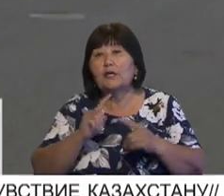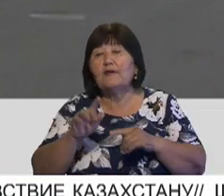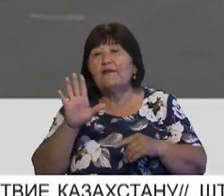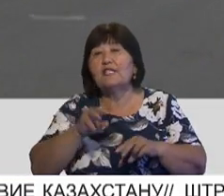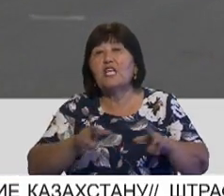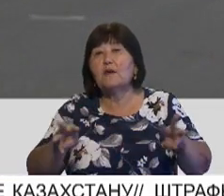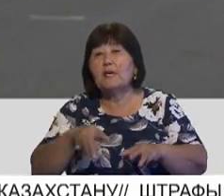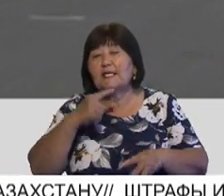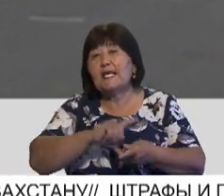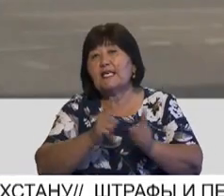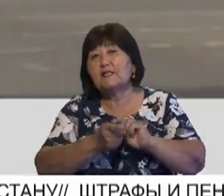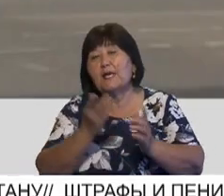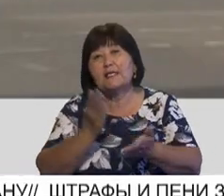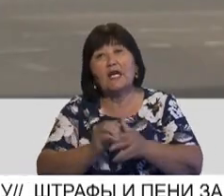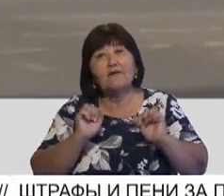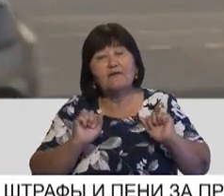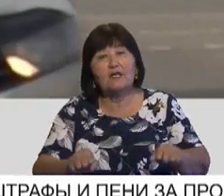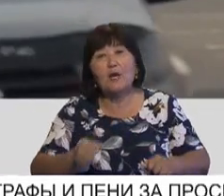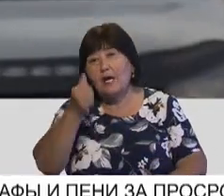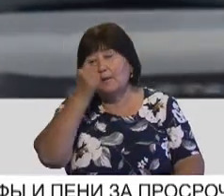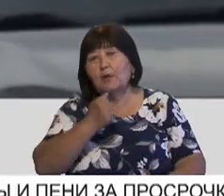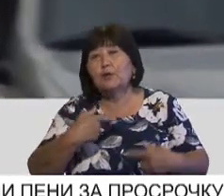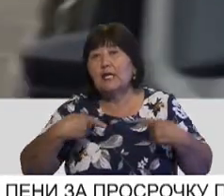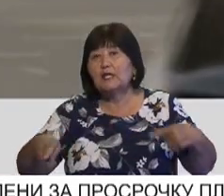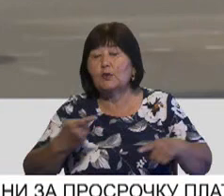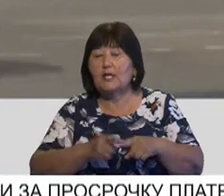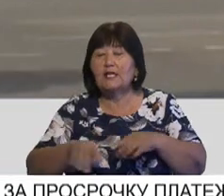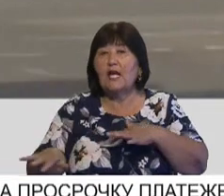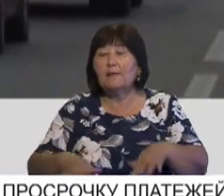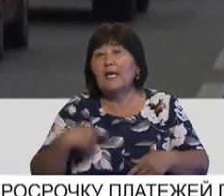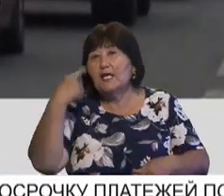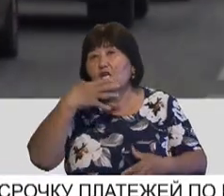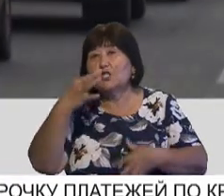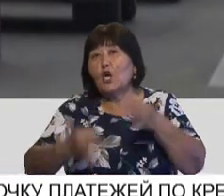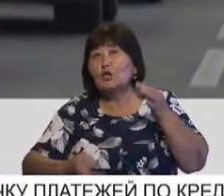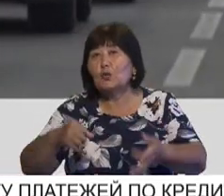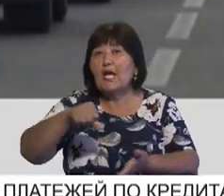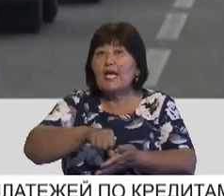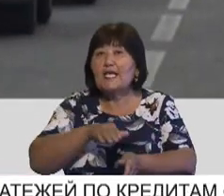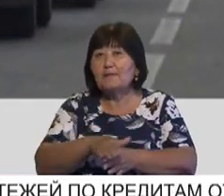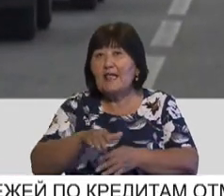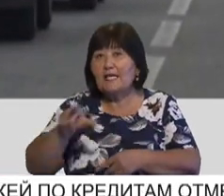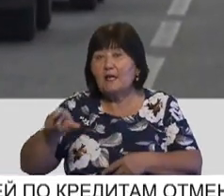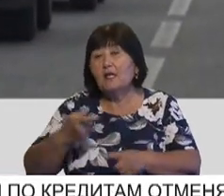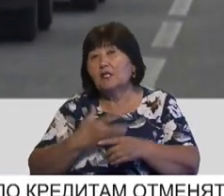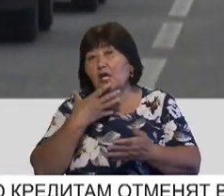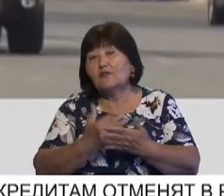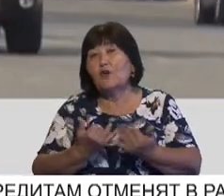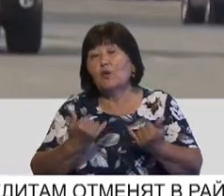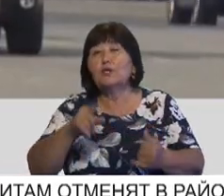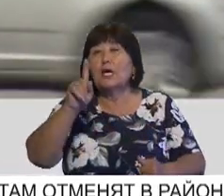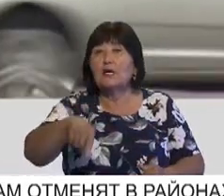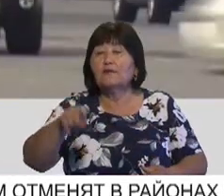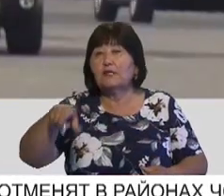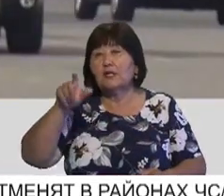вице-министр пояснил, что изменение стало возможным благодаря исключению из этого процесса частных судебных исполнителей, которые за свои услуги